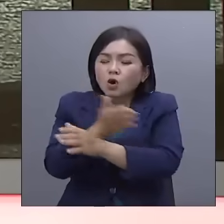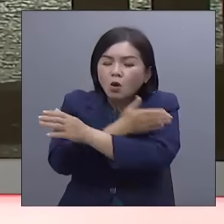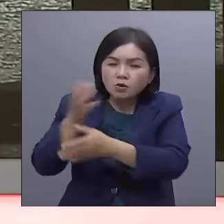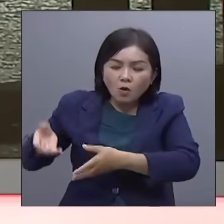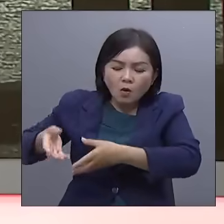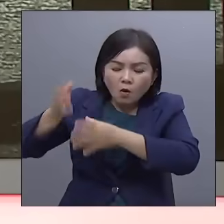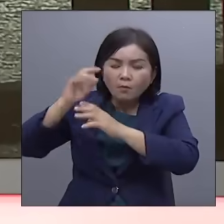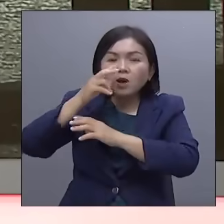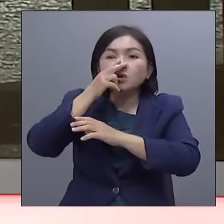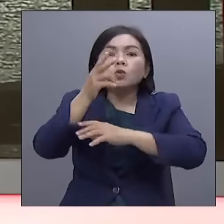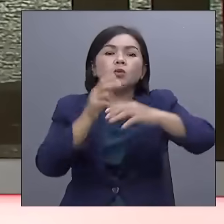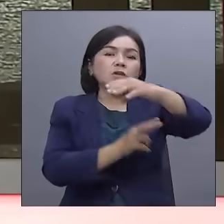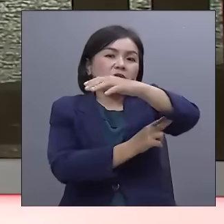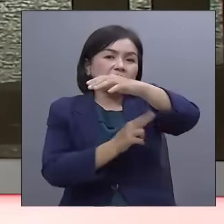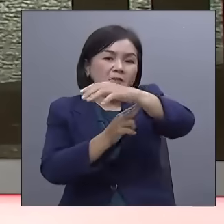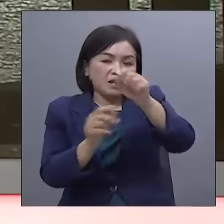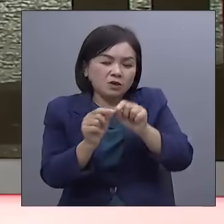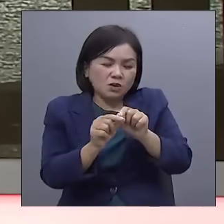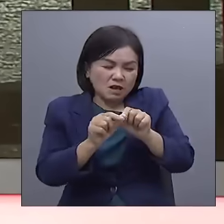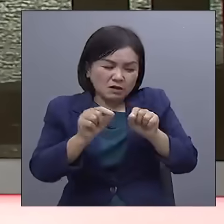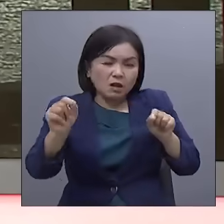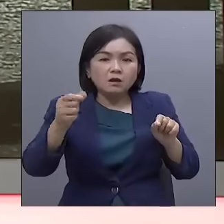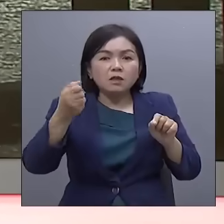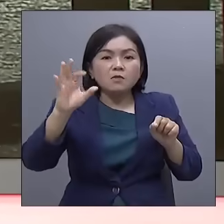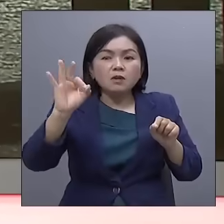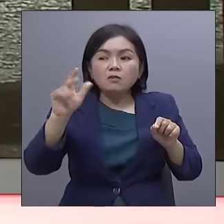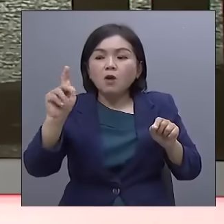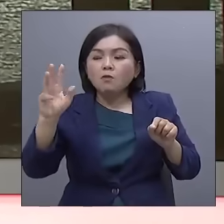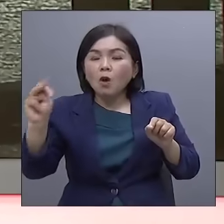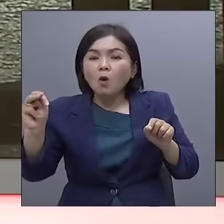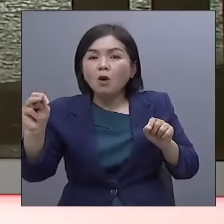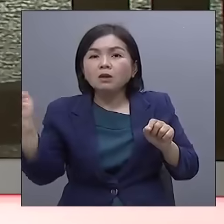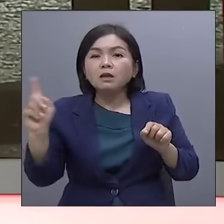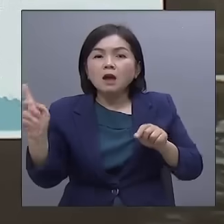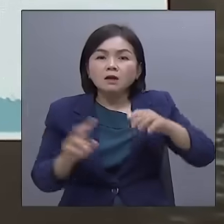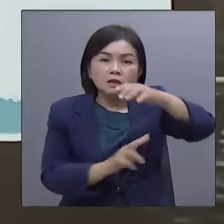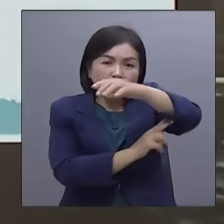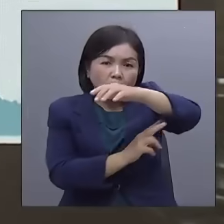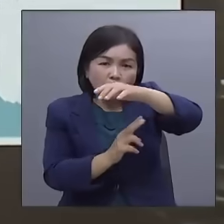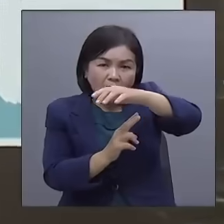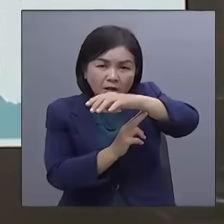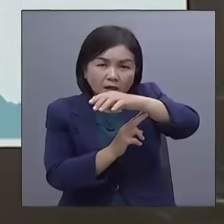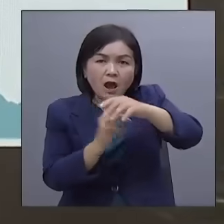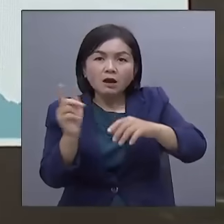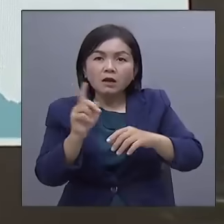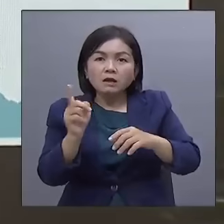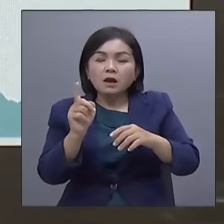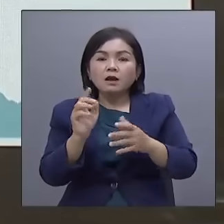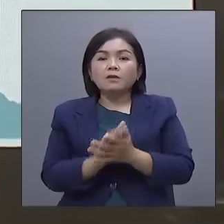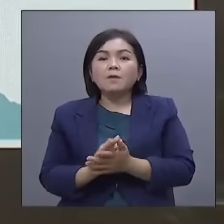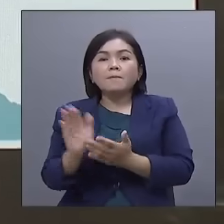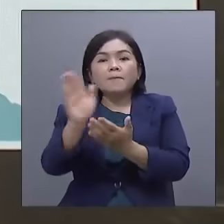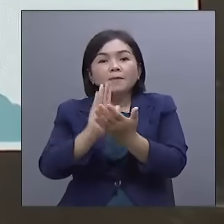ของสะพานความยาว 19กิโลเมตรแห่งนี้นะคะสะพานเคิร์กค่ะคุณผู้ชมเป็นเส้นทางเดียวนะคะที่เขาเชื่อมระหว่าง